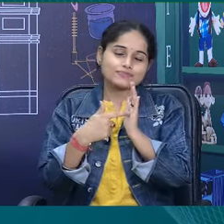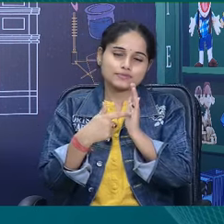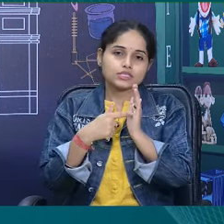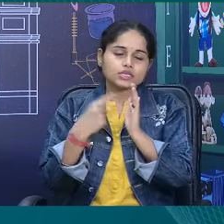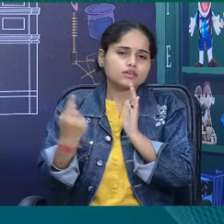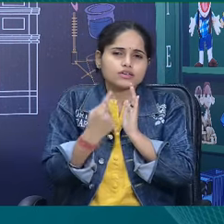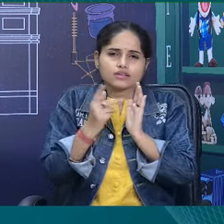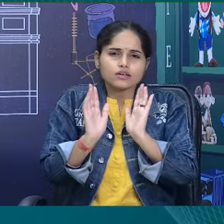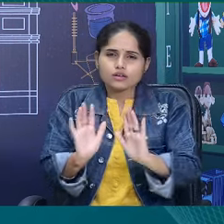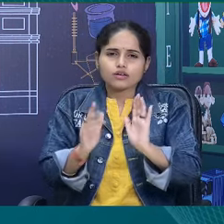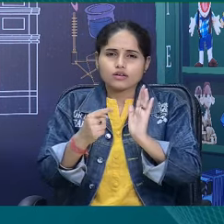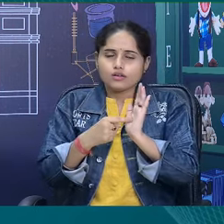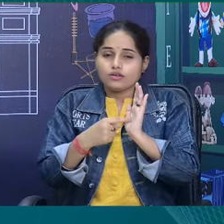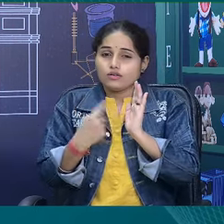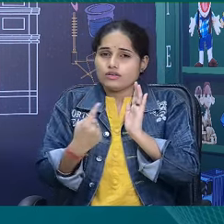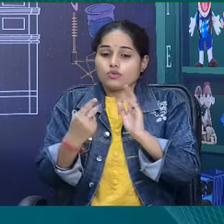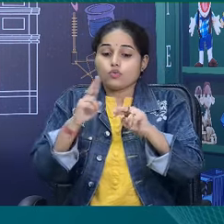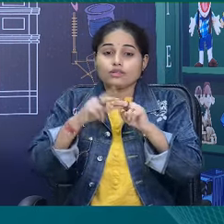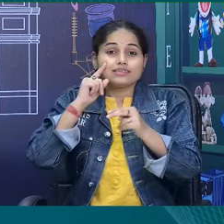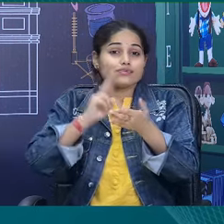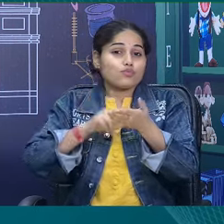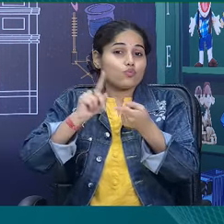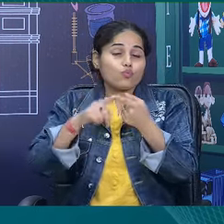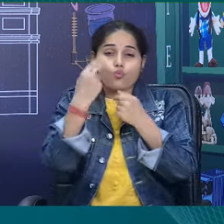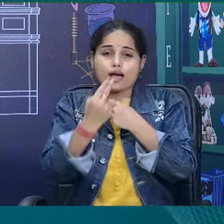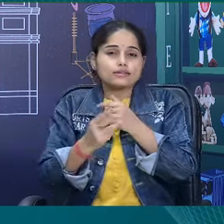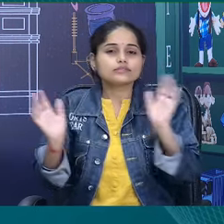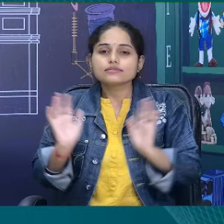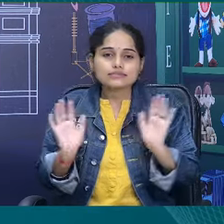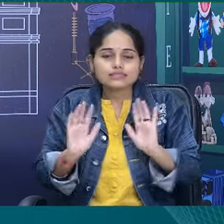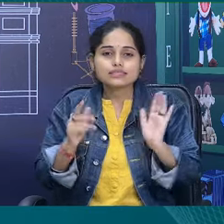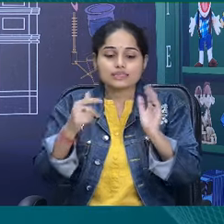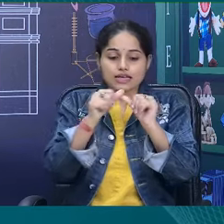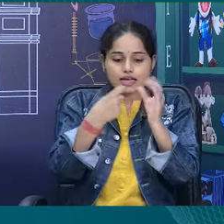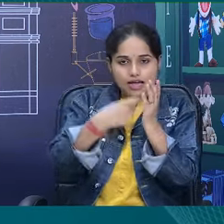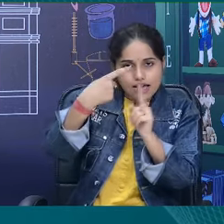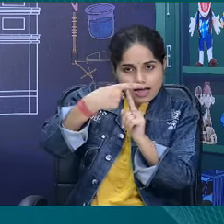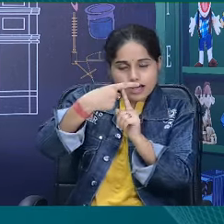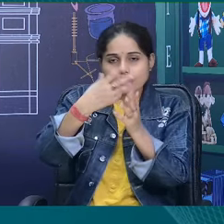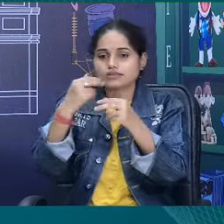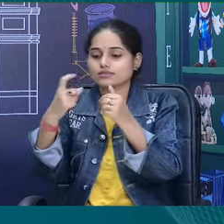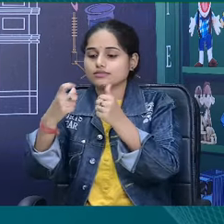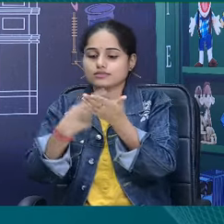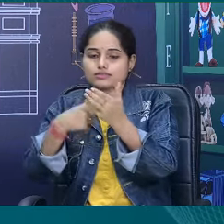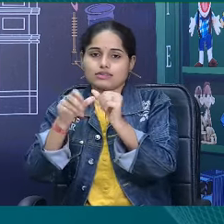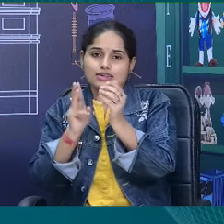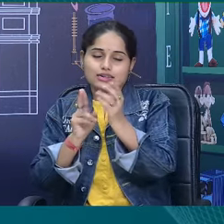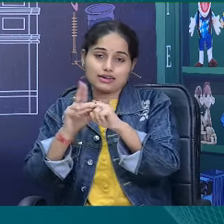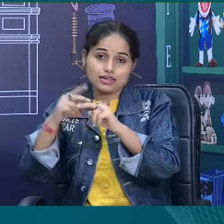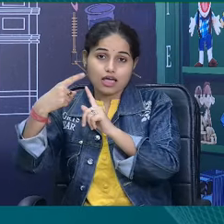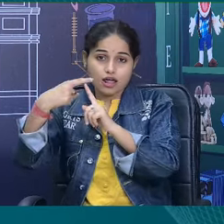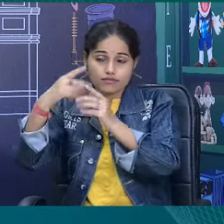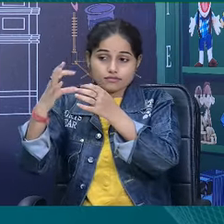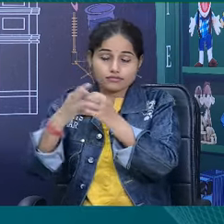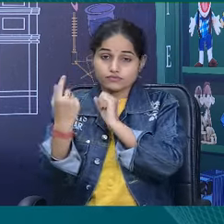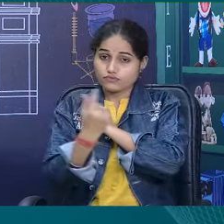सिर्फ बेसिकली नॉट ओनली फाइ आर्ट्स यह हर तरह का आर्ट एंड क्राफ्ट भी इवॉल्व करकर अपनी पेंटिंग्स को बनाया करते थे सर